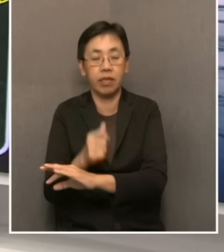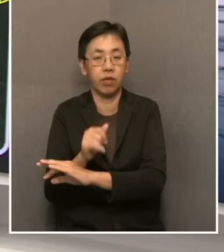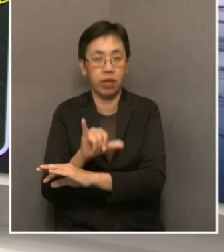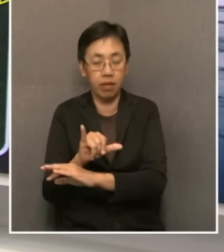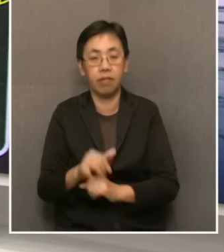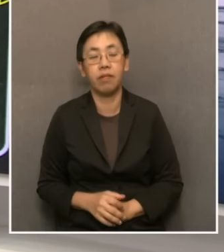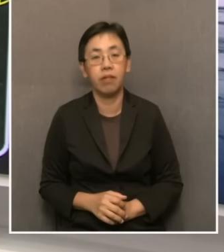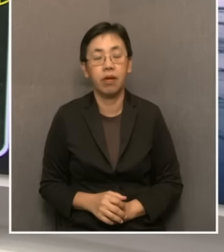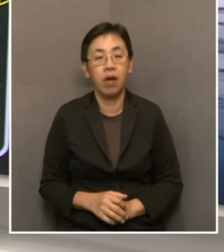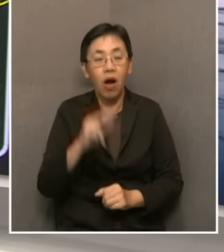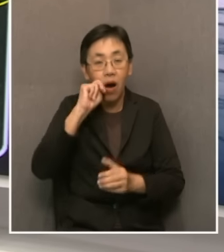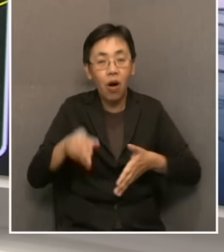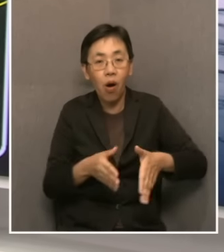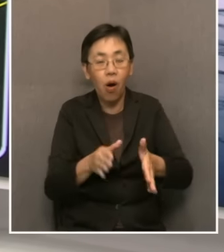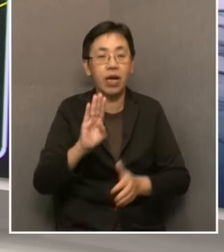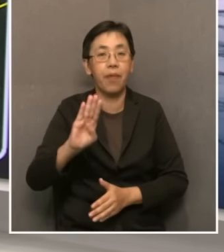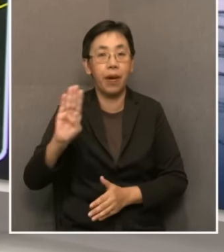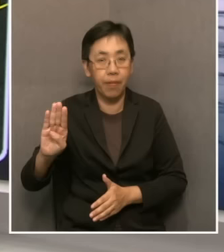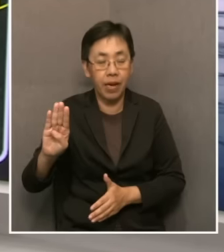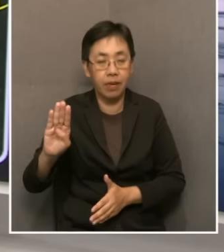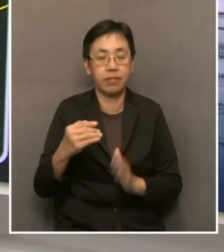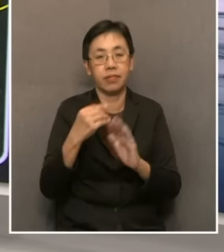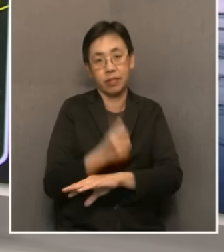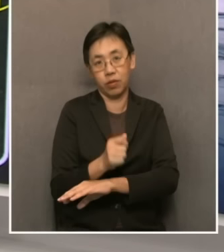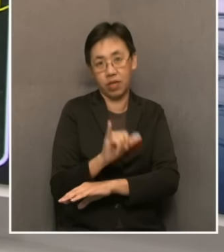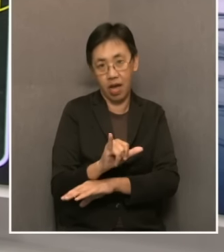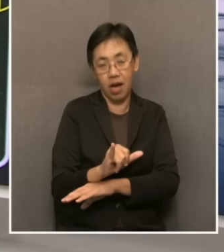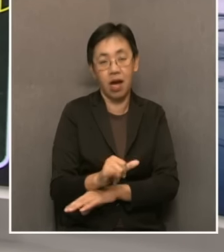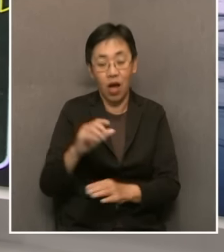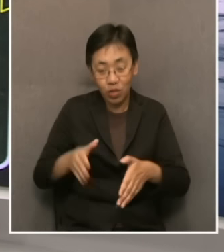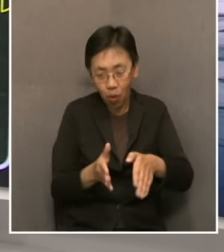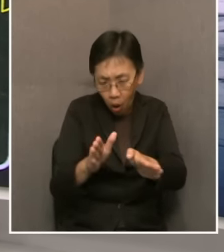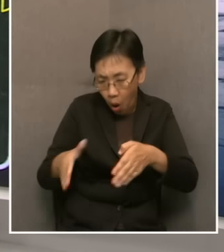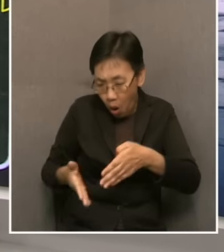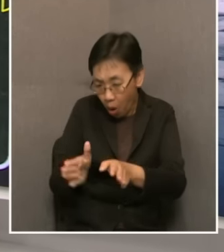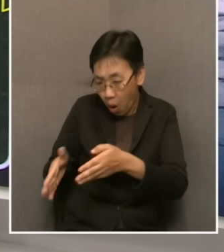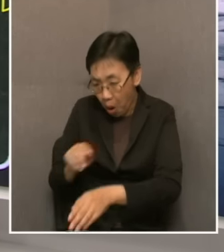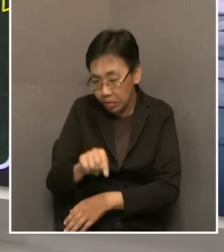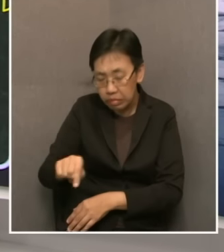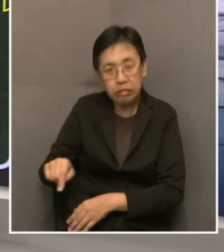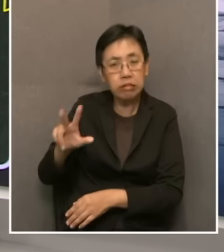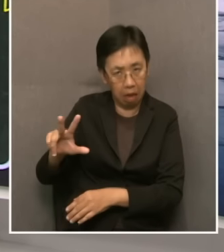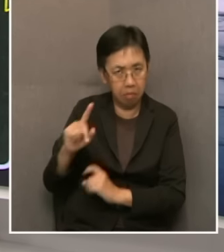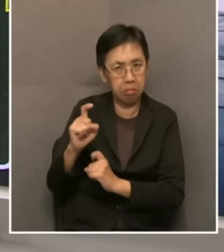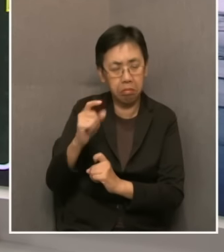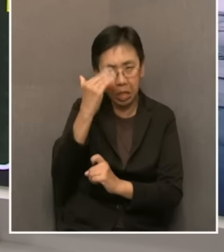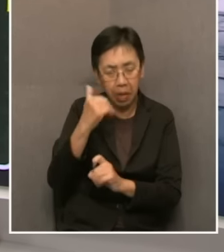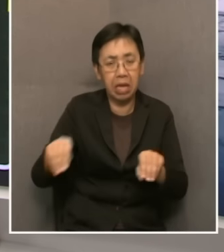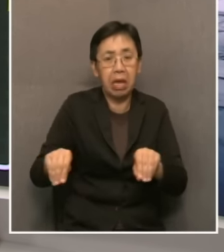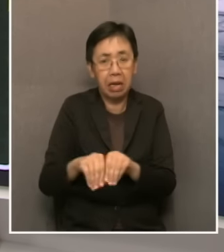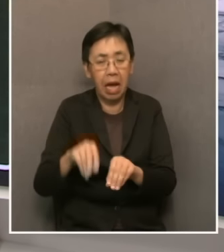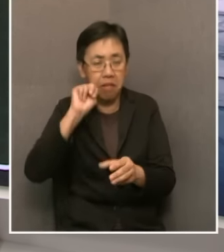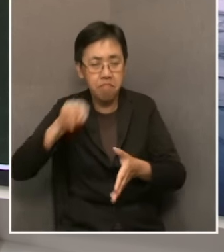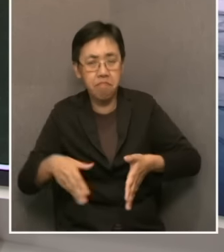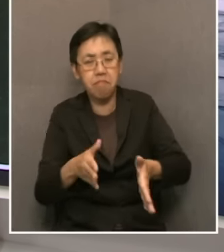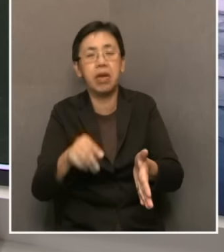ริเวณคลองบางบานค่ะจังหวัดพระนครศรีอยุธยาทั้ง3จุดนี้นะคะก็ถือว่าเป็นพื้นที่เสี่ยงที่อยู่ติดแม่น้ำเจ้าพระยาทั้งสายห